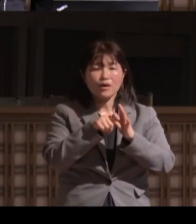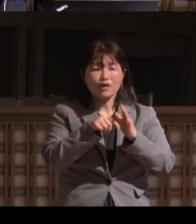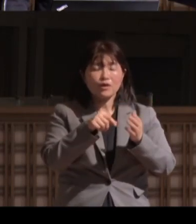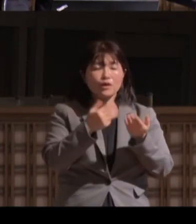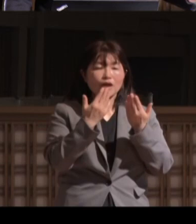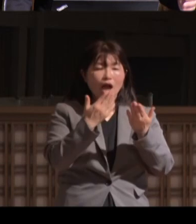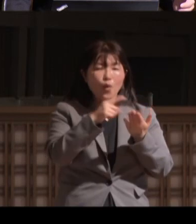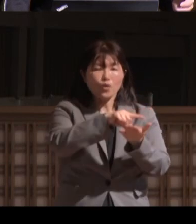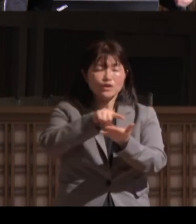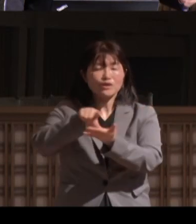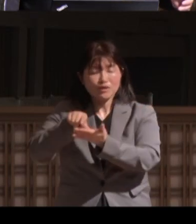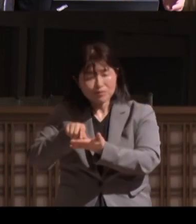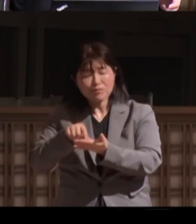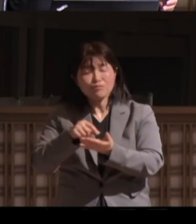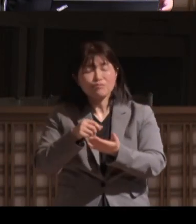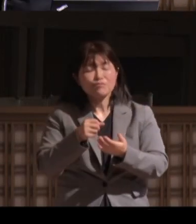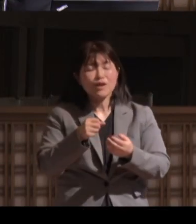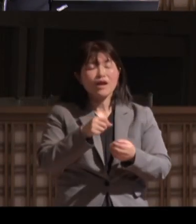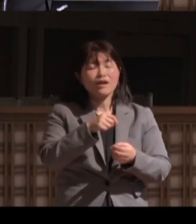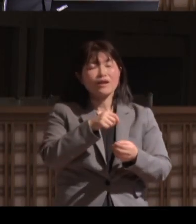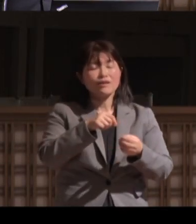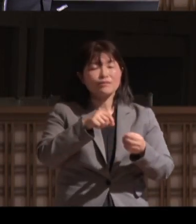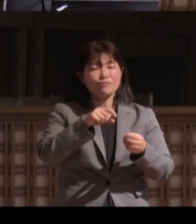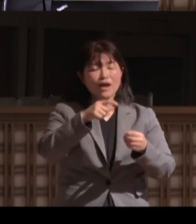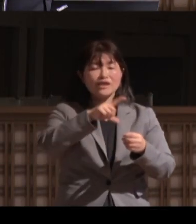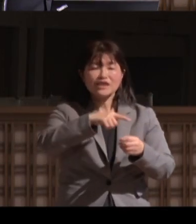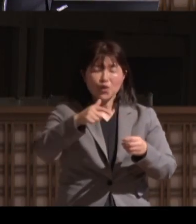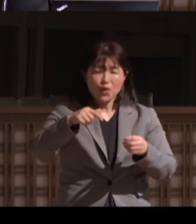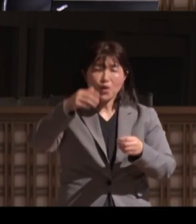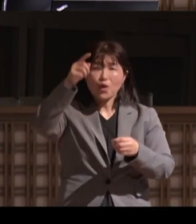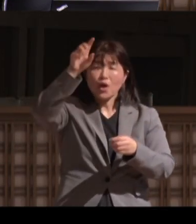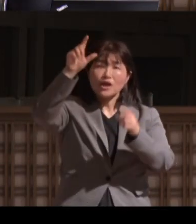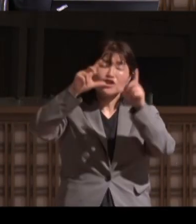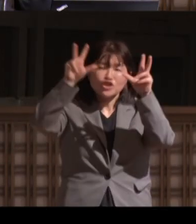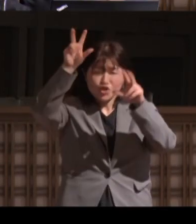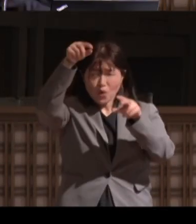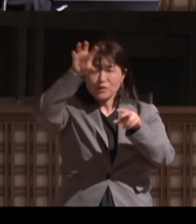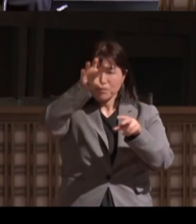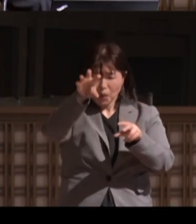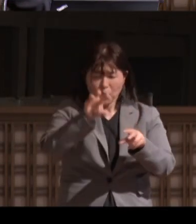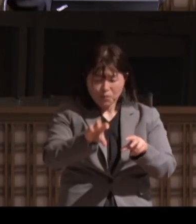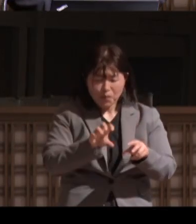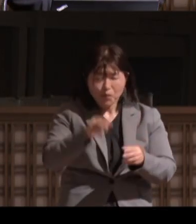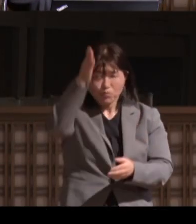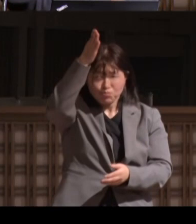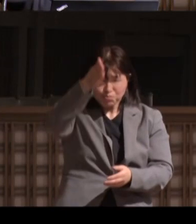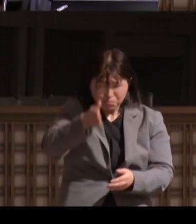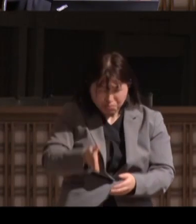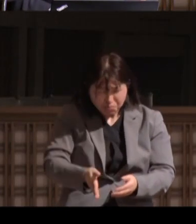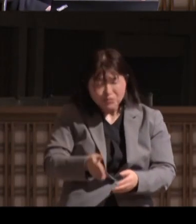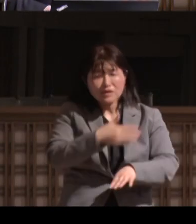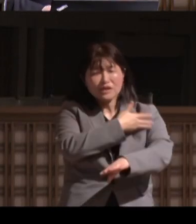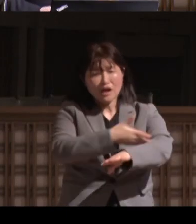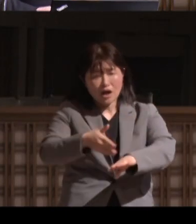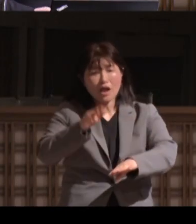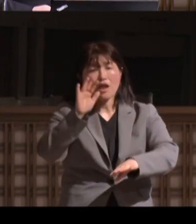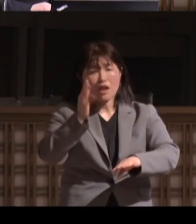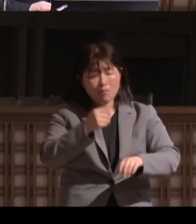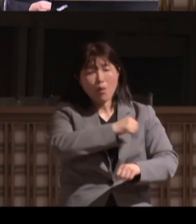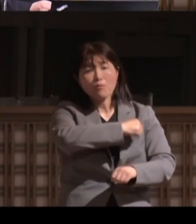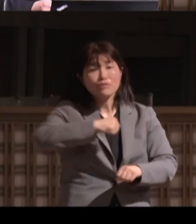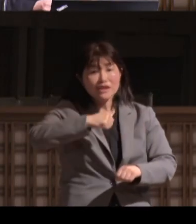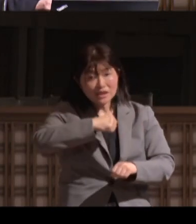え集落そういったものがぶら下がると思いますそういう垂直型の組織であるのに対してえ右側の